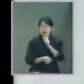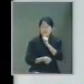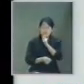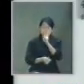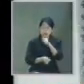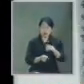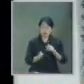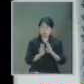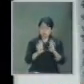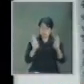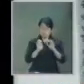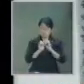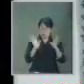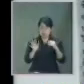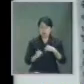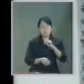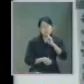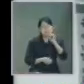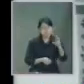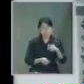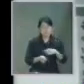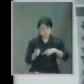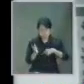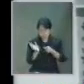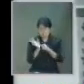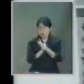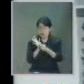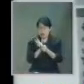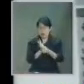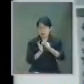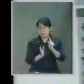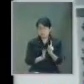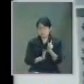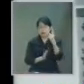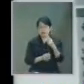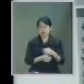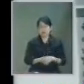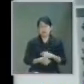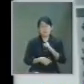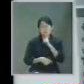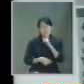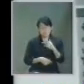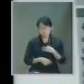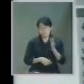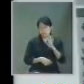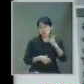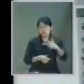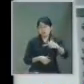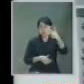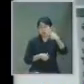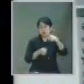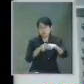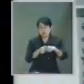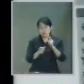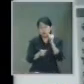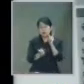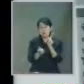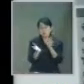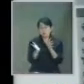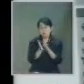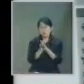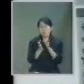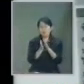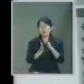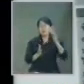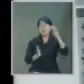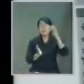ไปแก้ซะไปแก้ซะแล้วผมไม่พูดหรอกเพราะไม่อภิปรายหรอกวันนั้นผมพูดที่ชั้น3กับท่านเฉลิมไม่ใช่ว่าอ